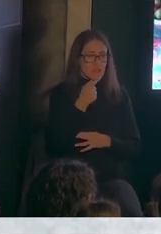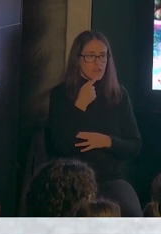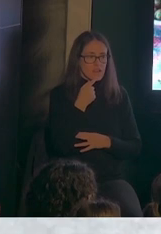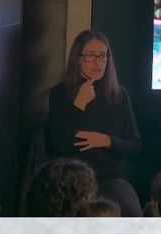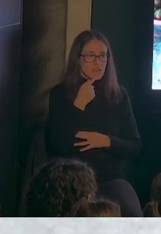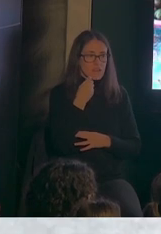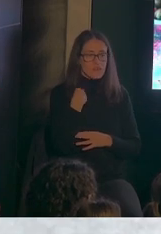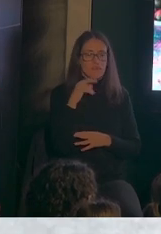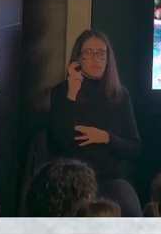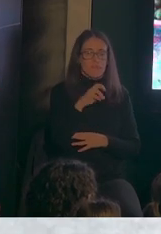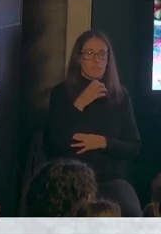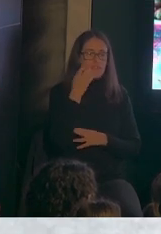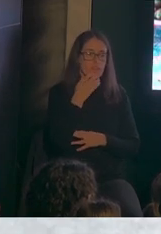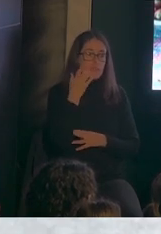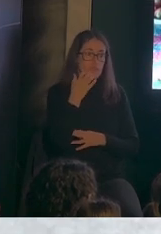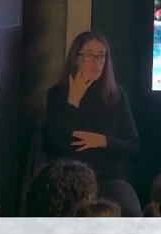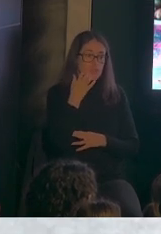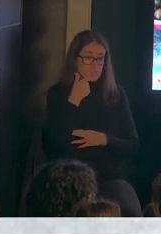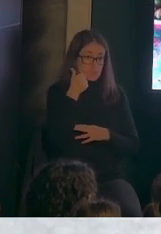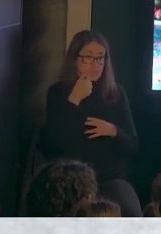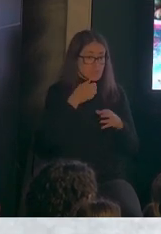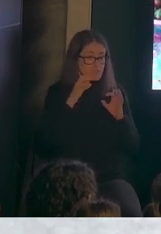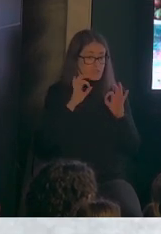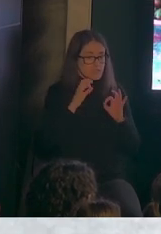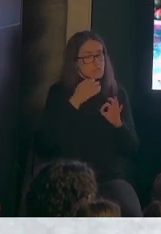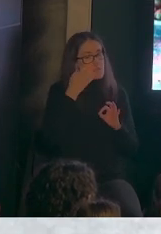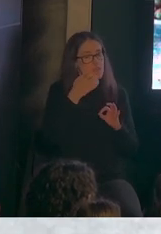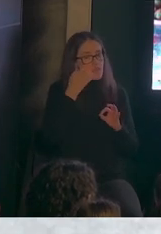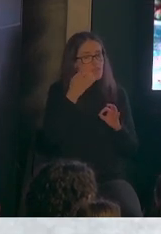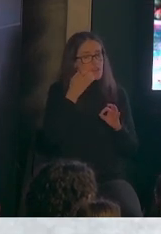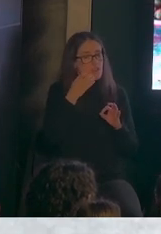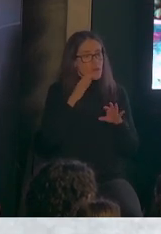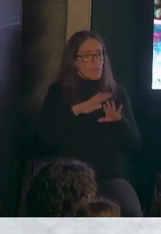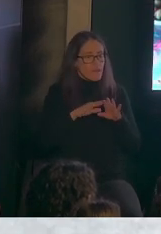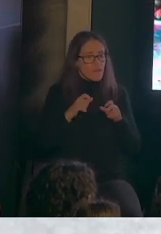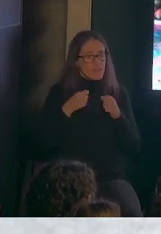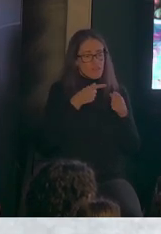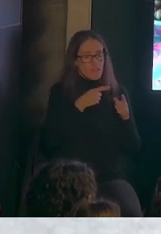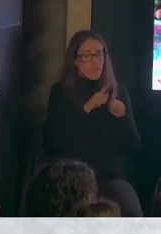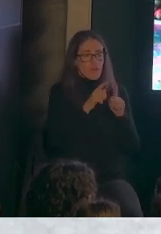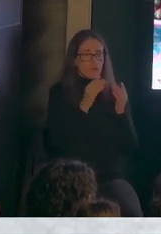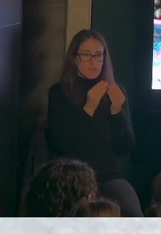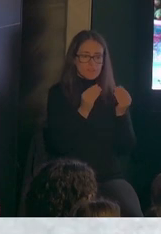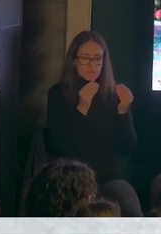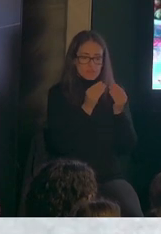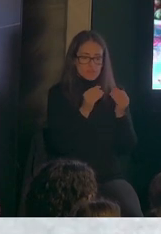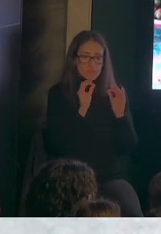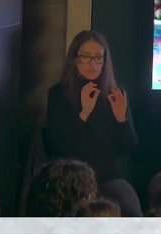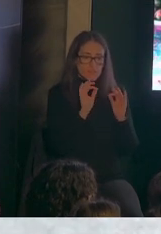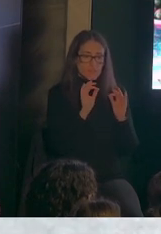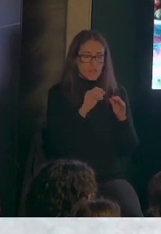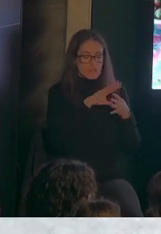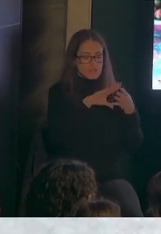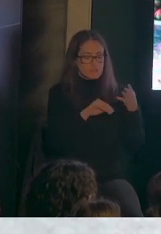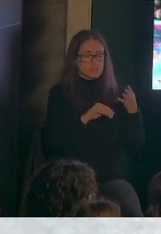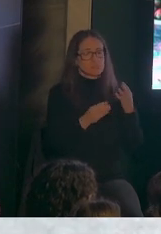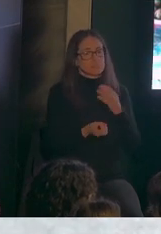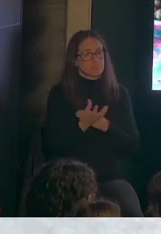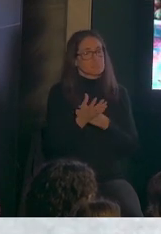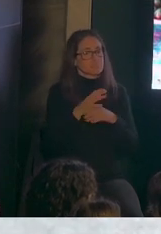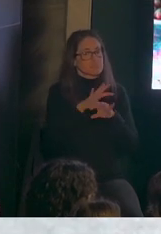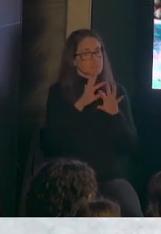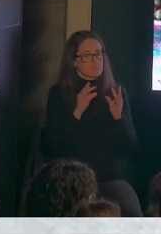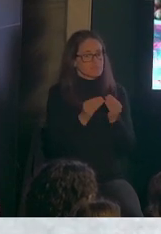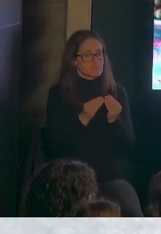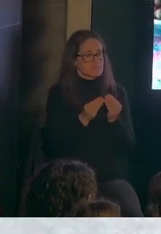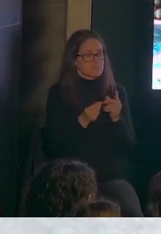de les fruites, normalment de la poma, que és un ingredient gelificant per donar una mica de textura, i amb això ja et faria un cremós de xocolata. Què notaríem aquí?